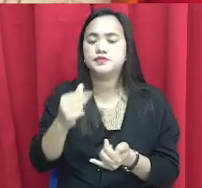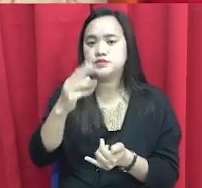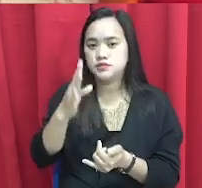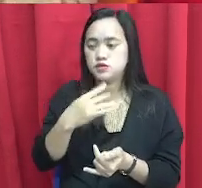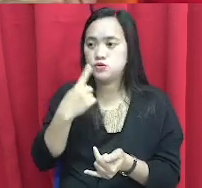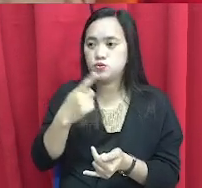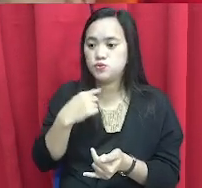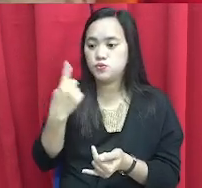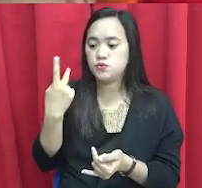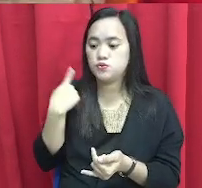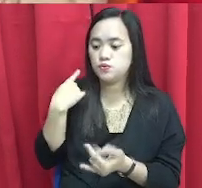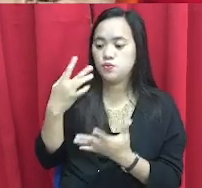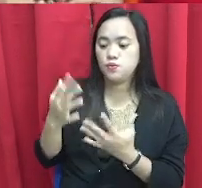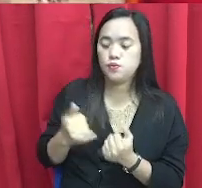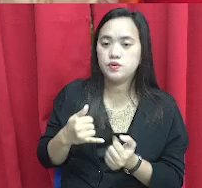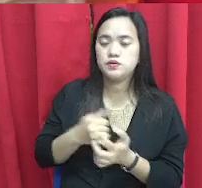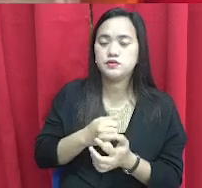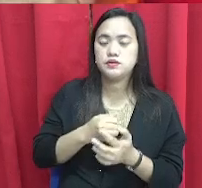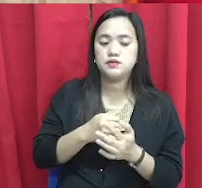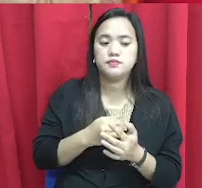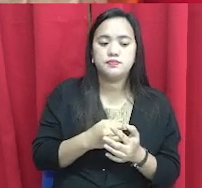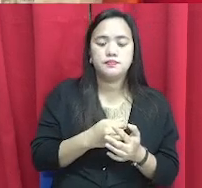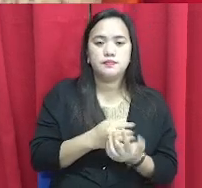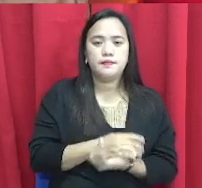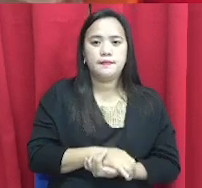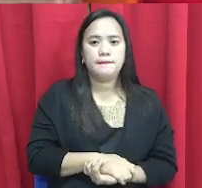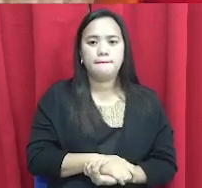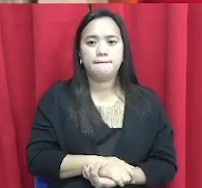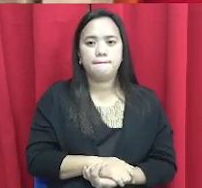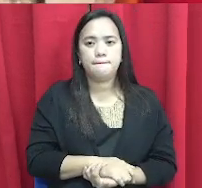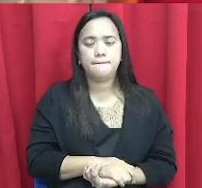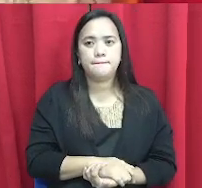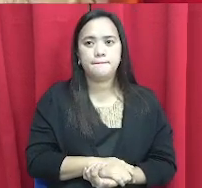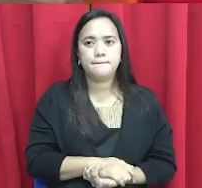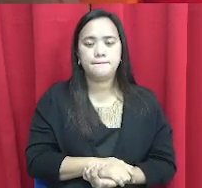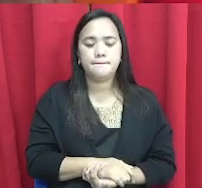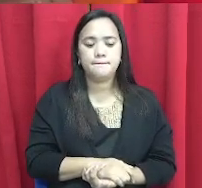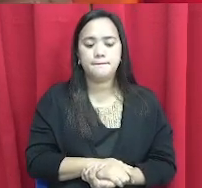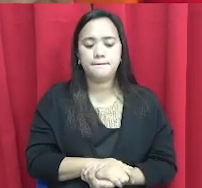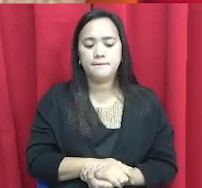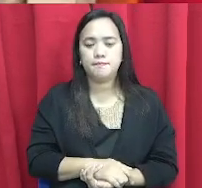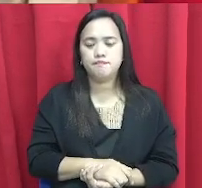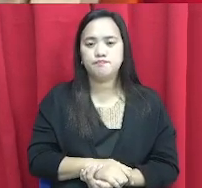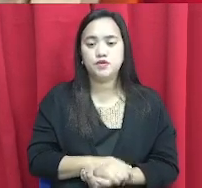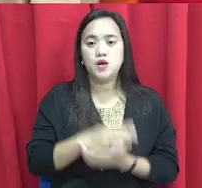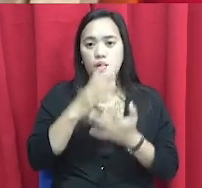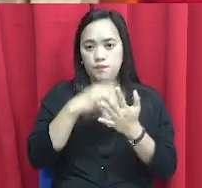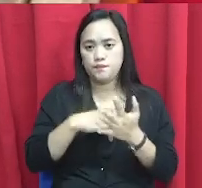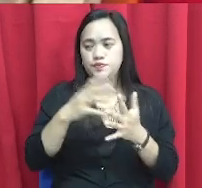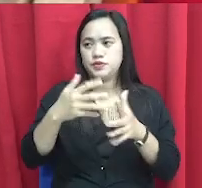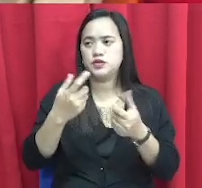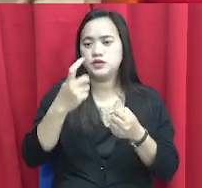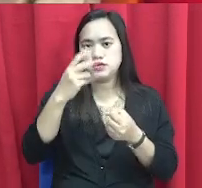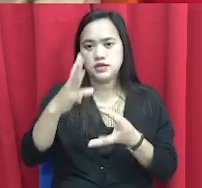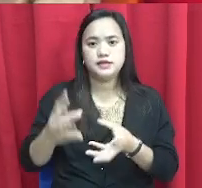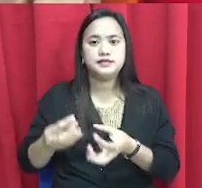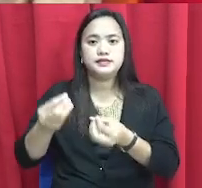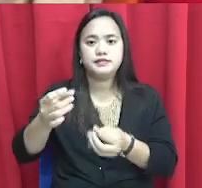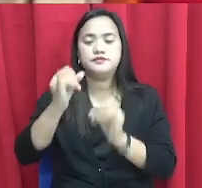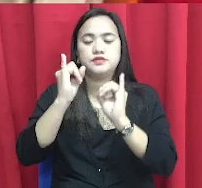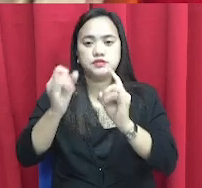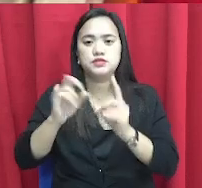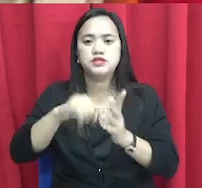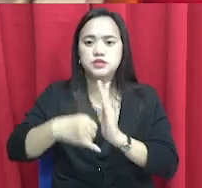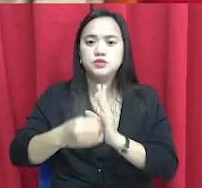pong ah nagtatrabaho nito lahat sa ating buhay kailangan na natin kapag Anong ibinigay sa atin ng Diyos na instruction sundin lang natin